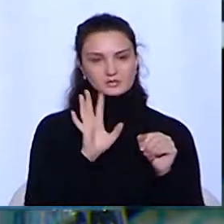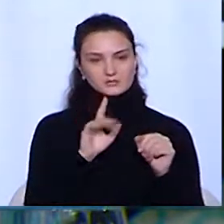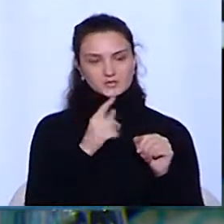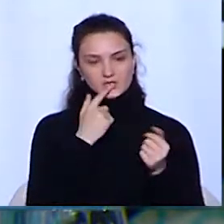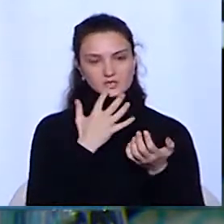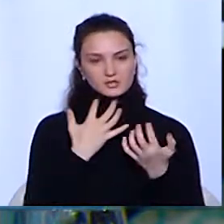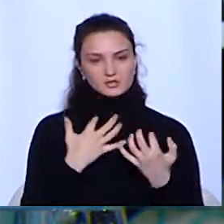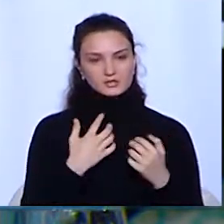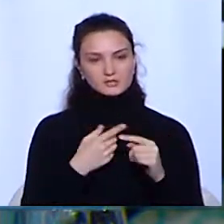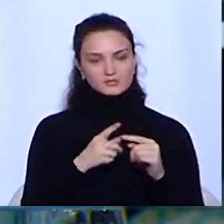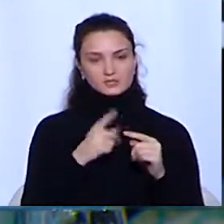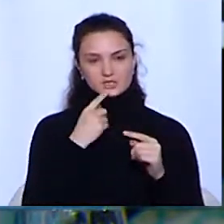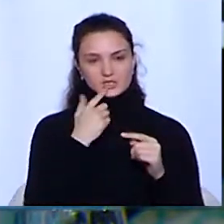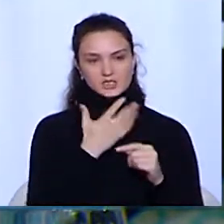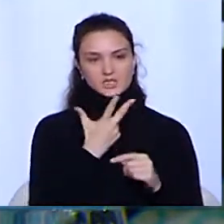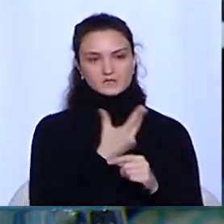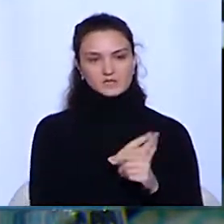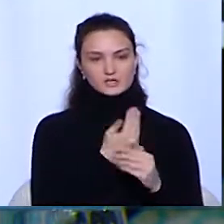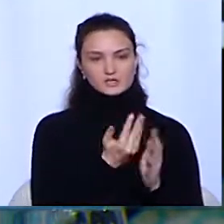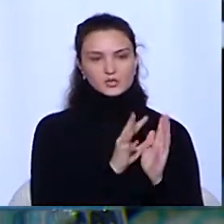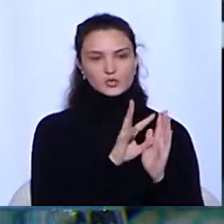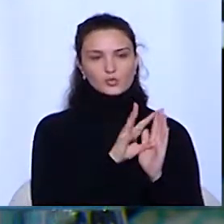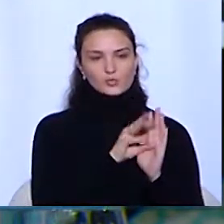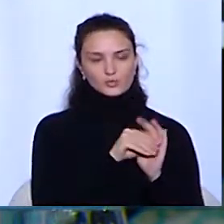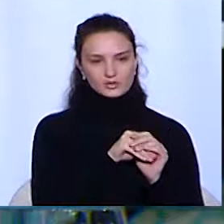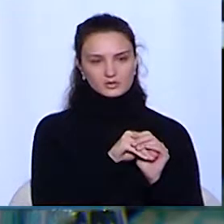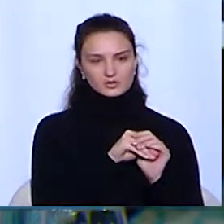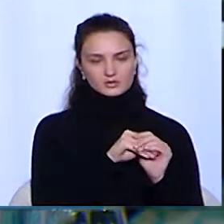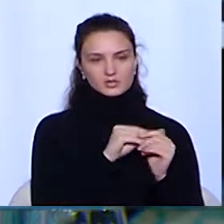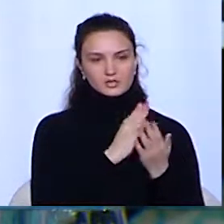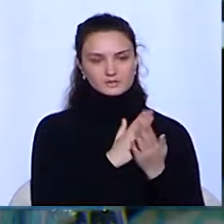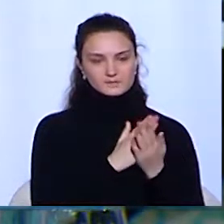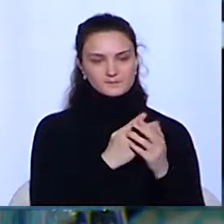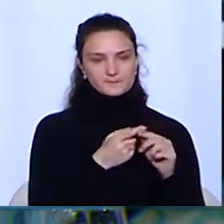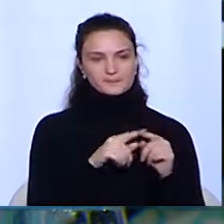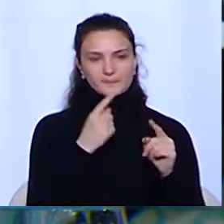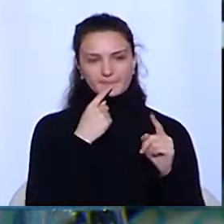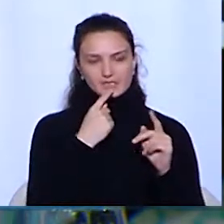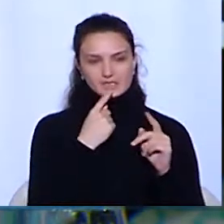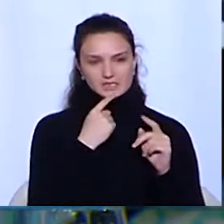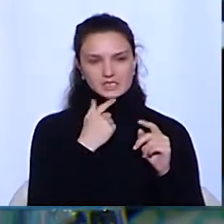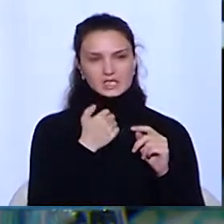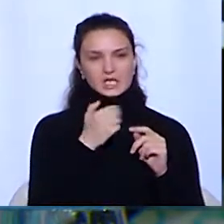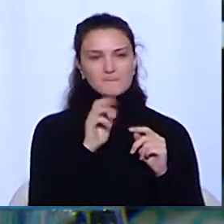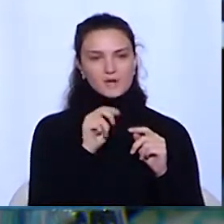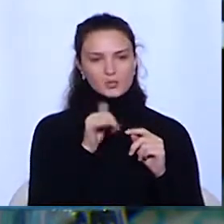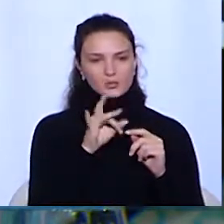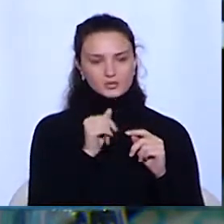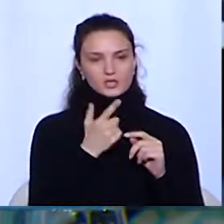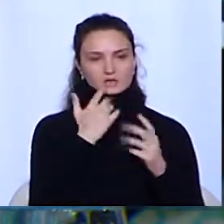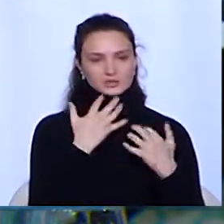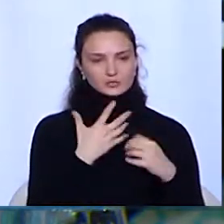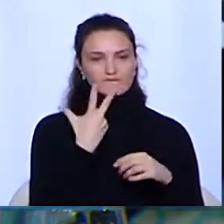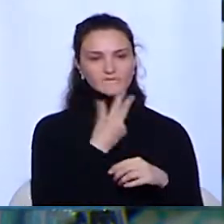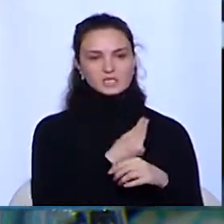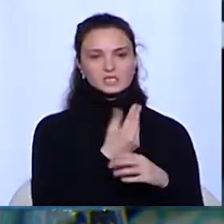წითელას ვაქცინა, წითელას კომპონენტის შემცველია დღეს საქართველოში არსებული, ანუ ეს არის წითელა წითურა და ყბაყურის